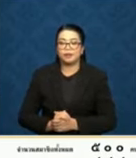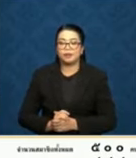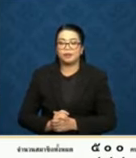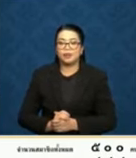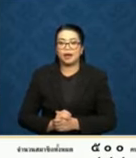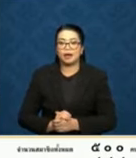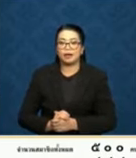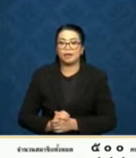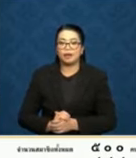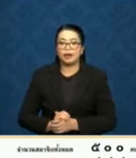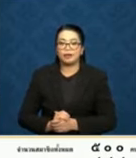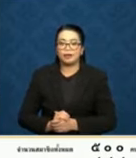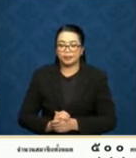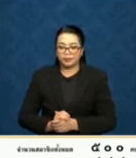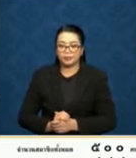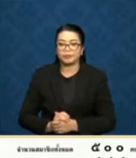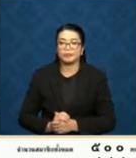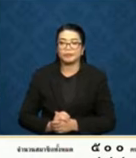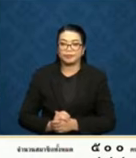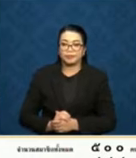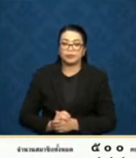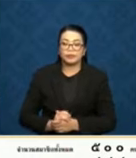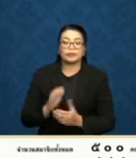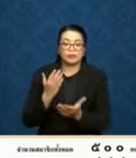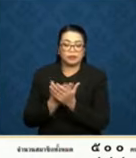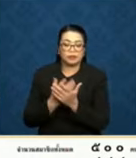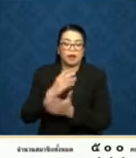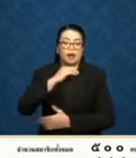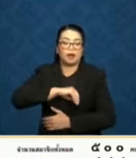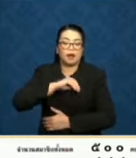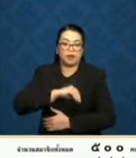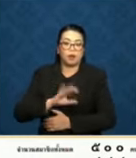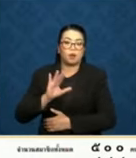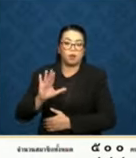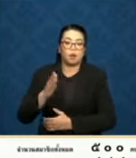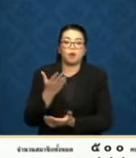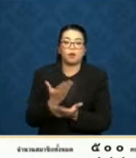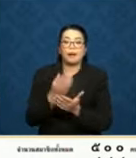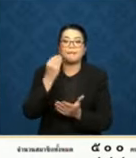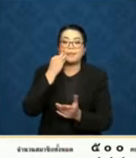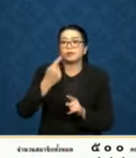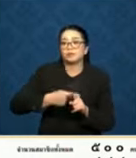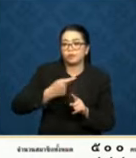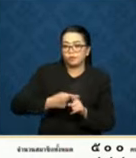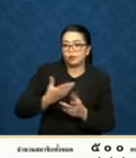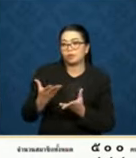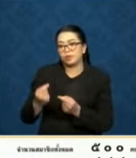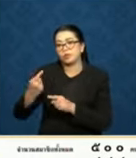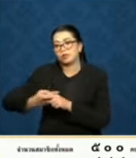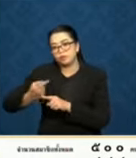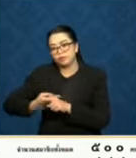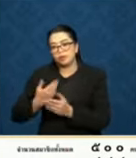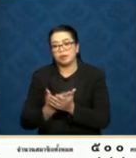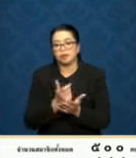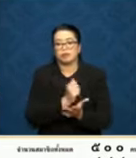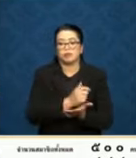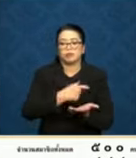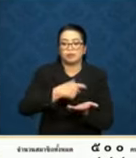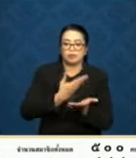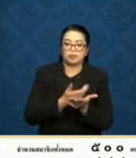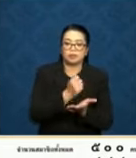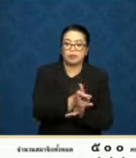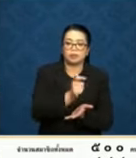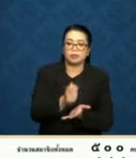有rac Gold